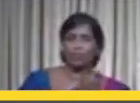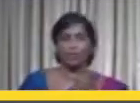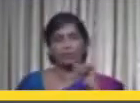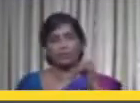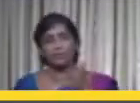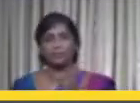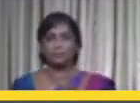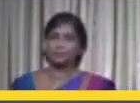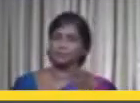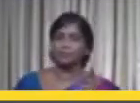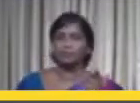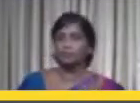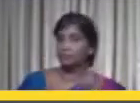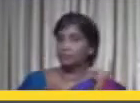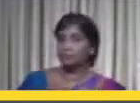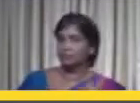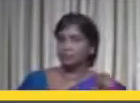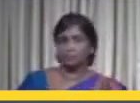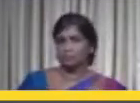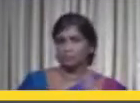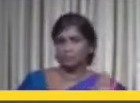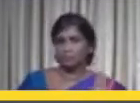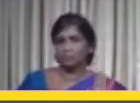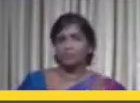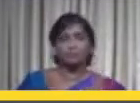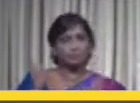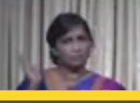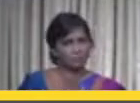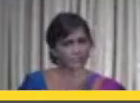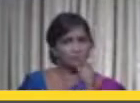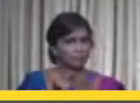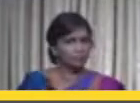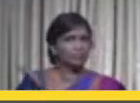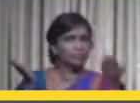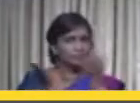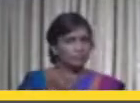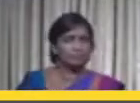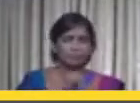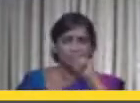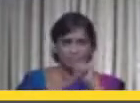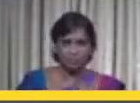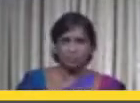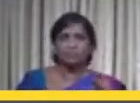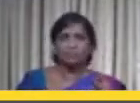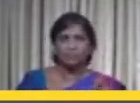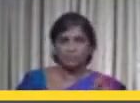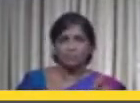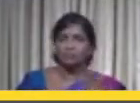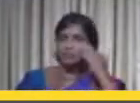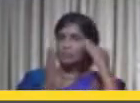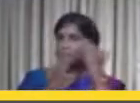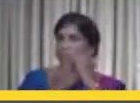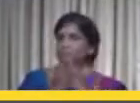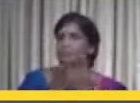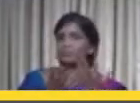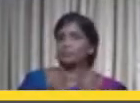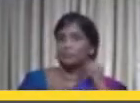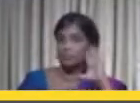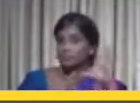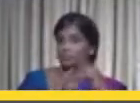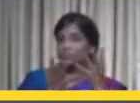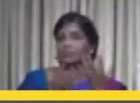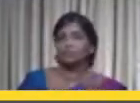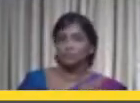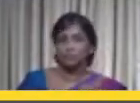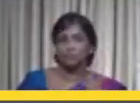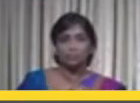विरुद्ध मैं प्रश्न इतने मे अट ऐतिहा गिवसमे अतवासम ये करण लभागन तुड़ लभागन